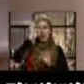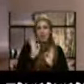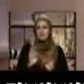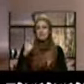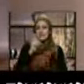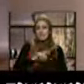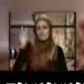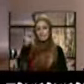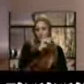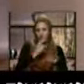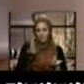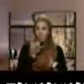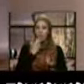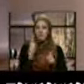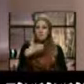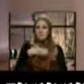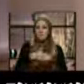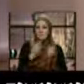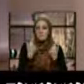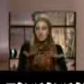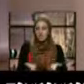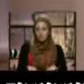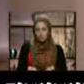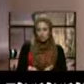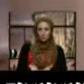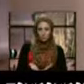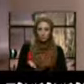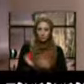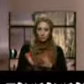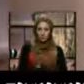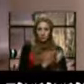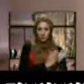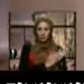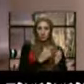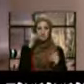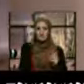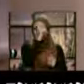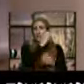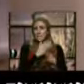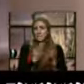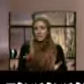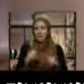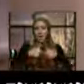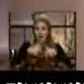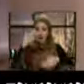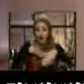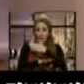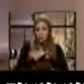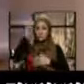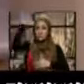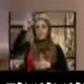الحلال جدا، فالحرم كان صعب، رحنا احنا مصعبين الحلال، اصبح الحرم سهل.